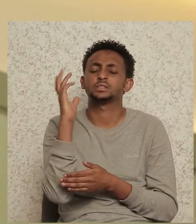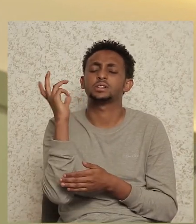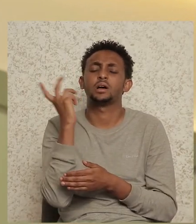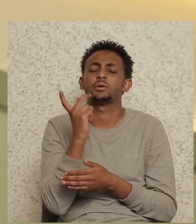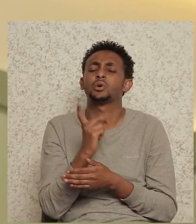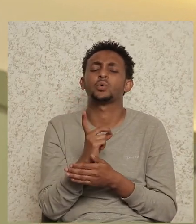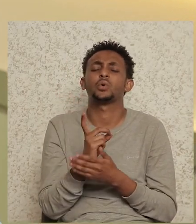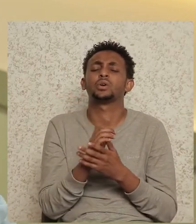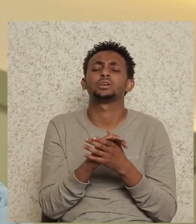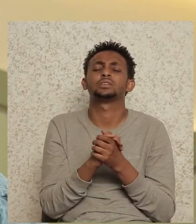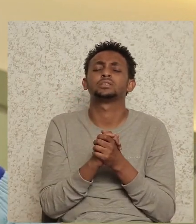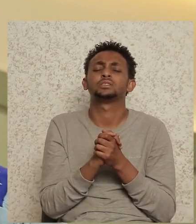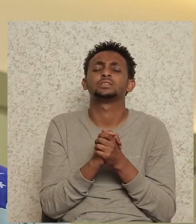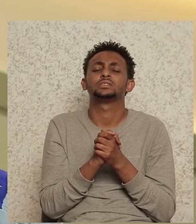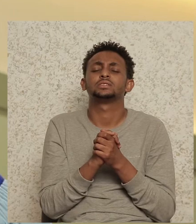እግዚአብሔር ሆይ